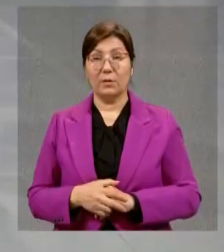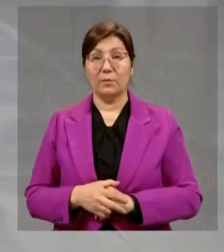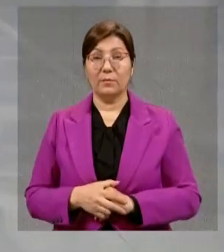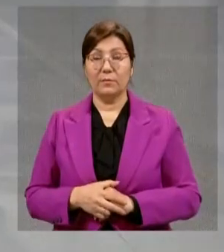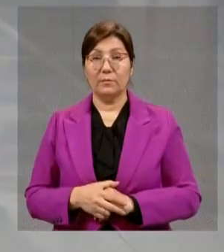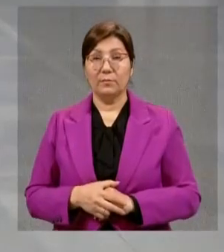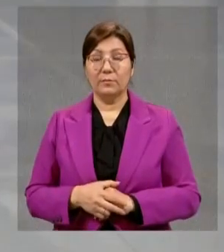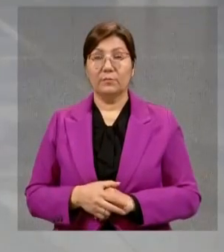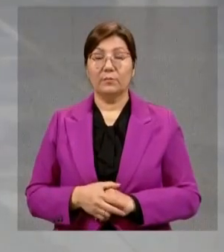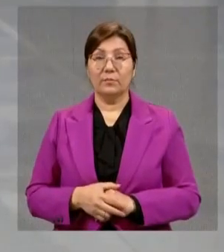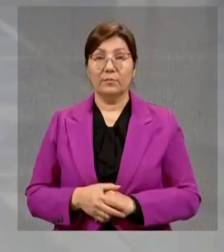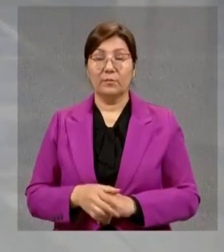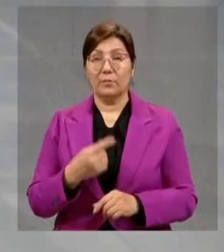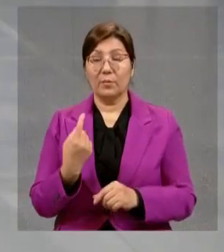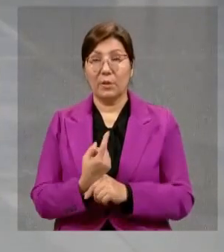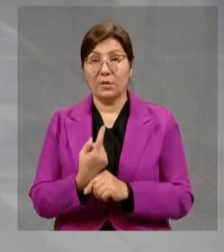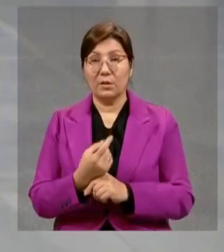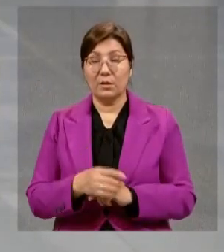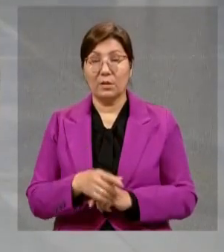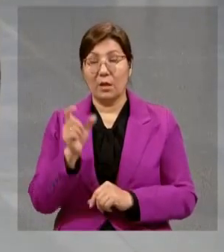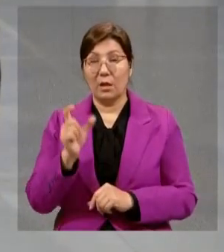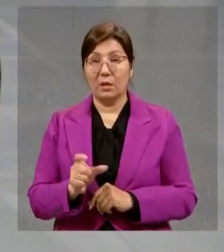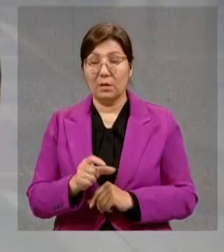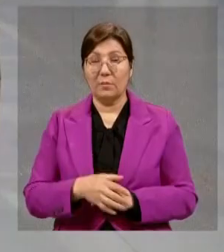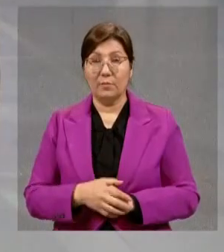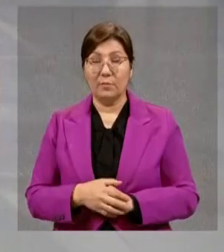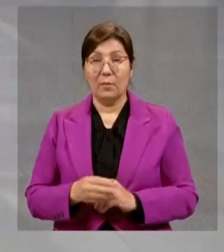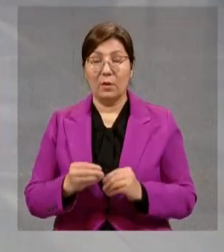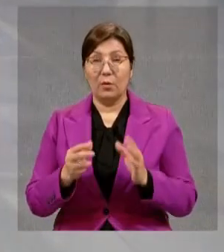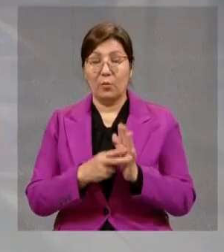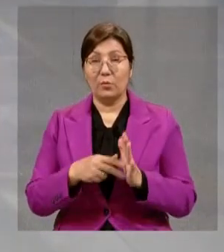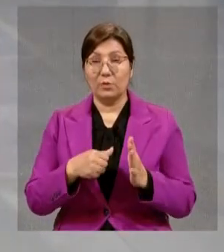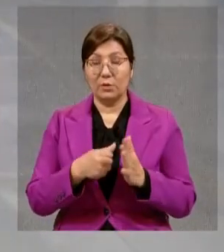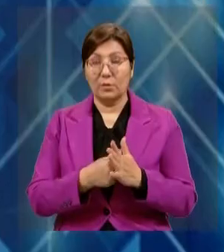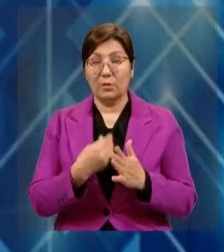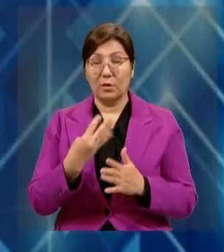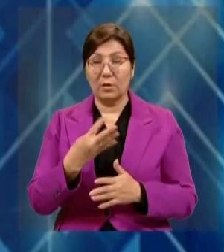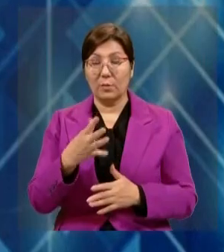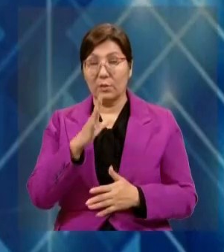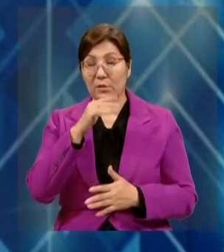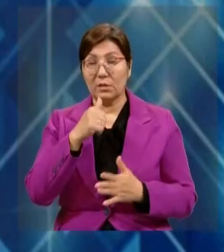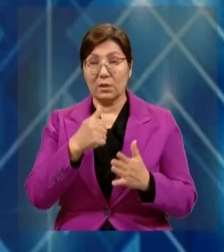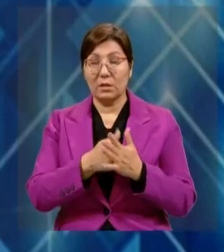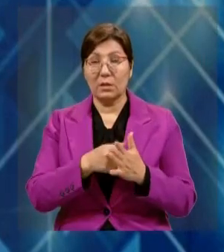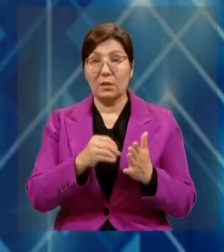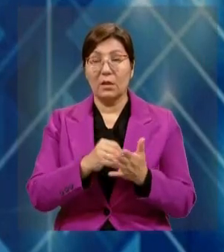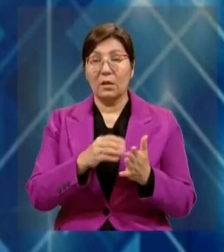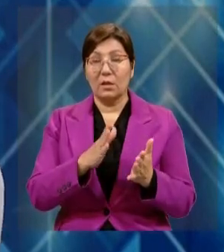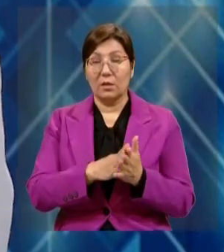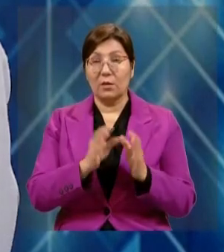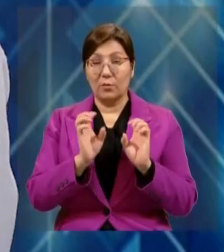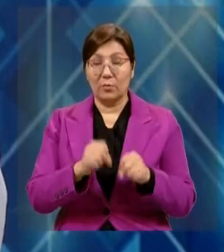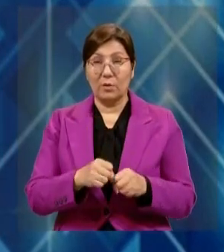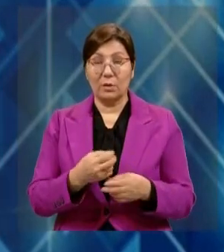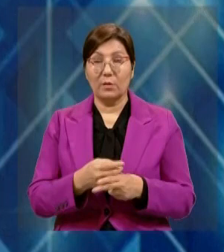бір критерий бар, яғни біріншіден адам 18-ден 45 жас аралығында бұл тіркелімге кіре алады. Және де